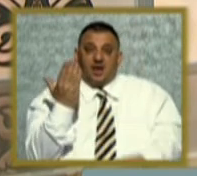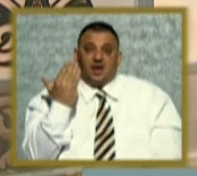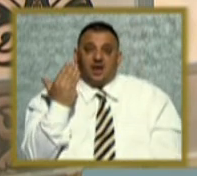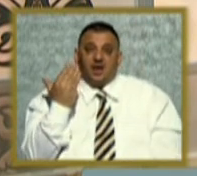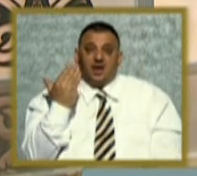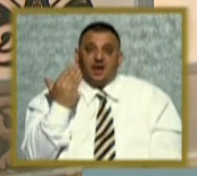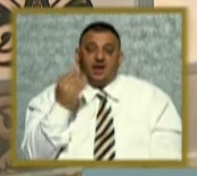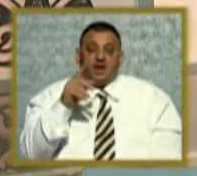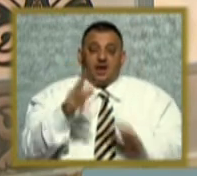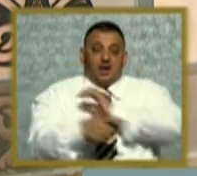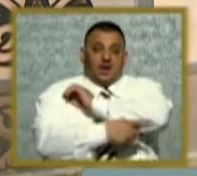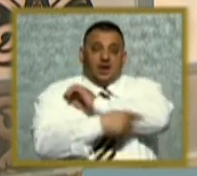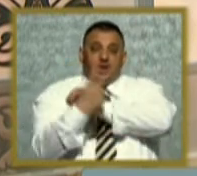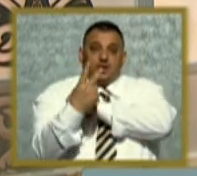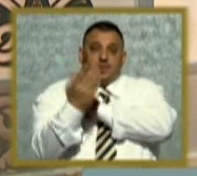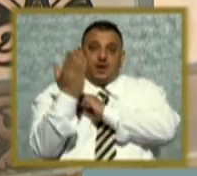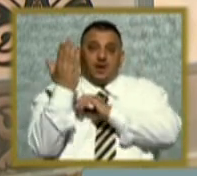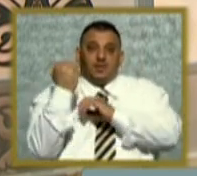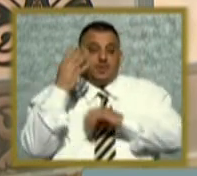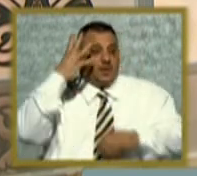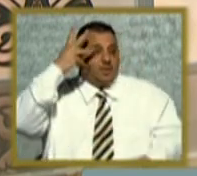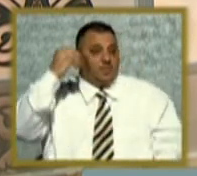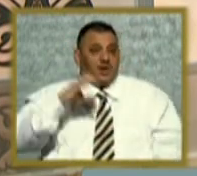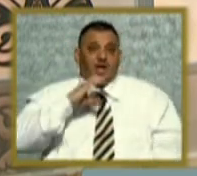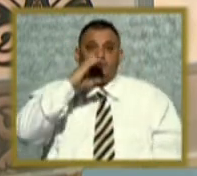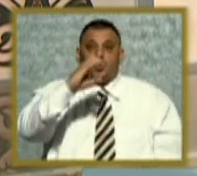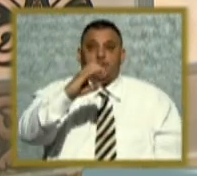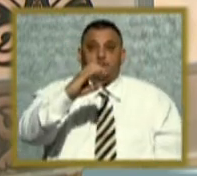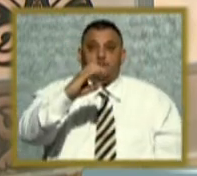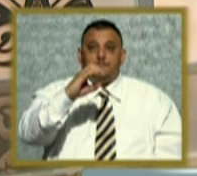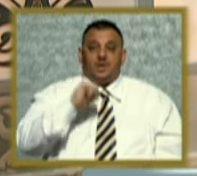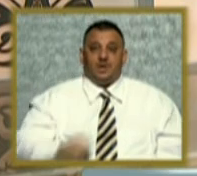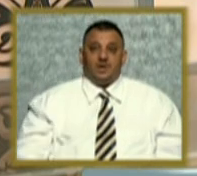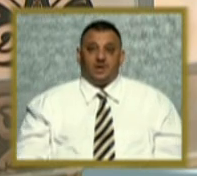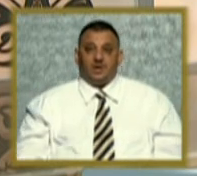قبل أسبوعين سألتك سؤالين ونسيت الجواب عليهما.